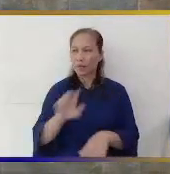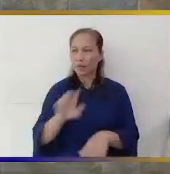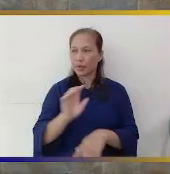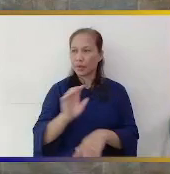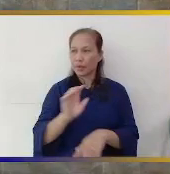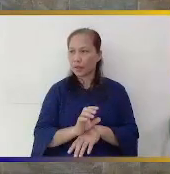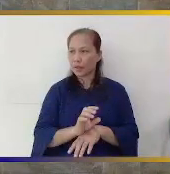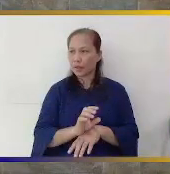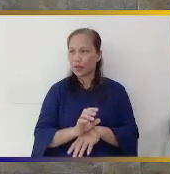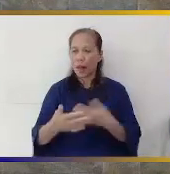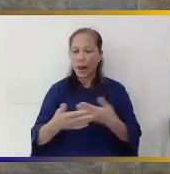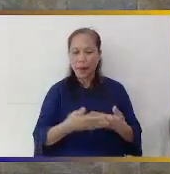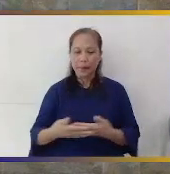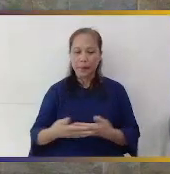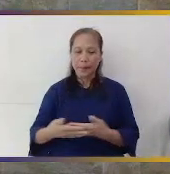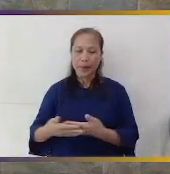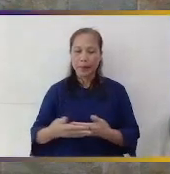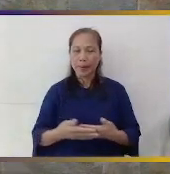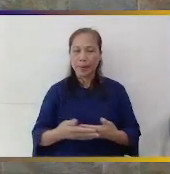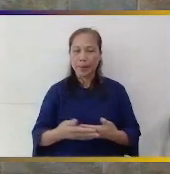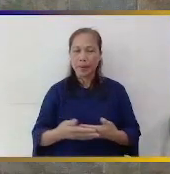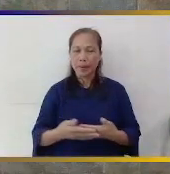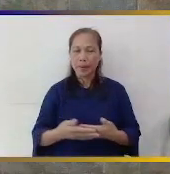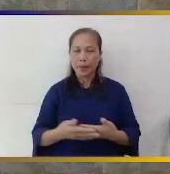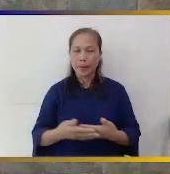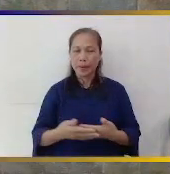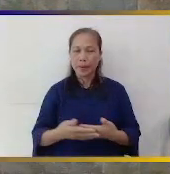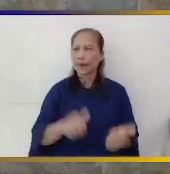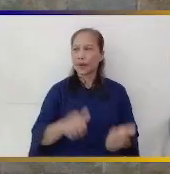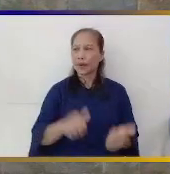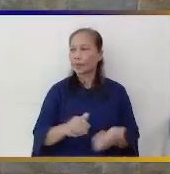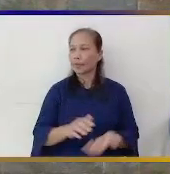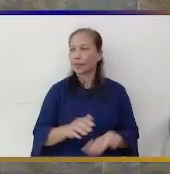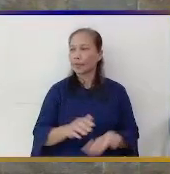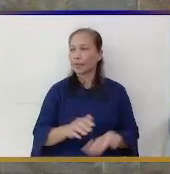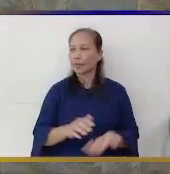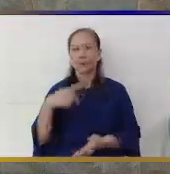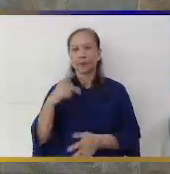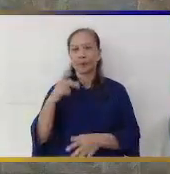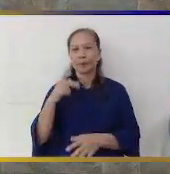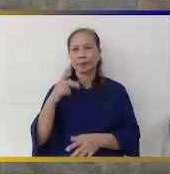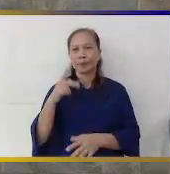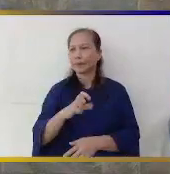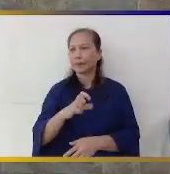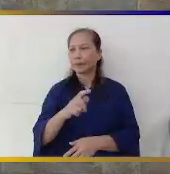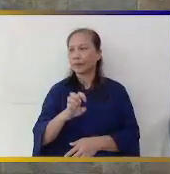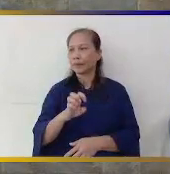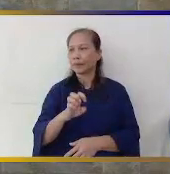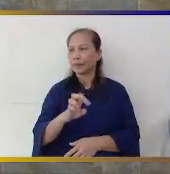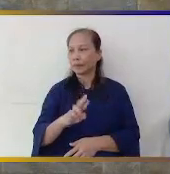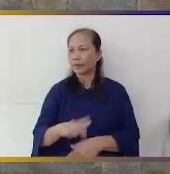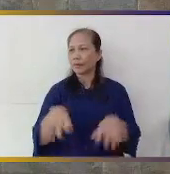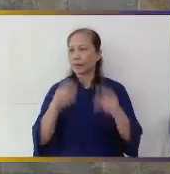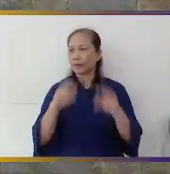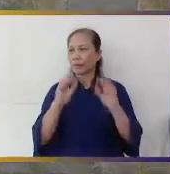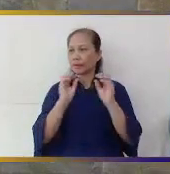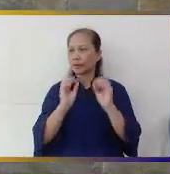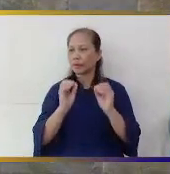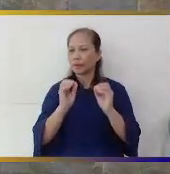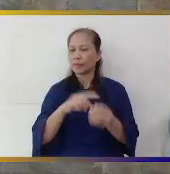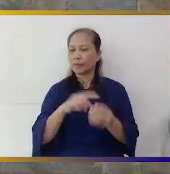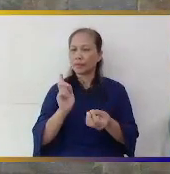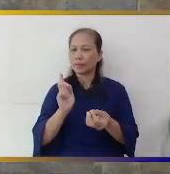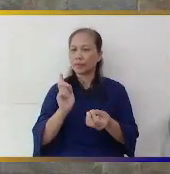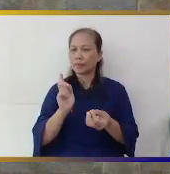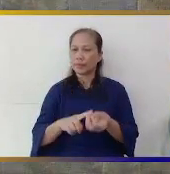Wala tayo pong ganon so ang tinuturo po ni Peter de brew nak kaparehas sa atin po turo niya na p p